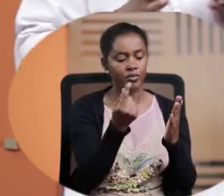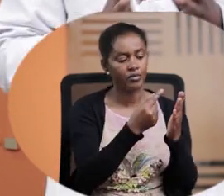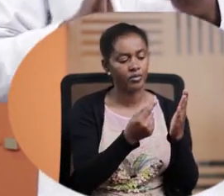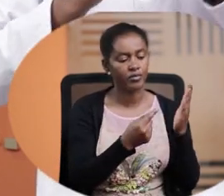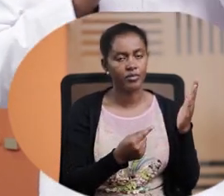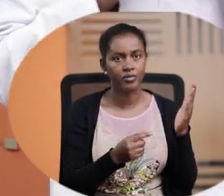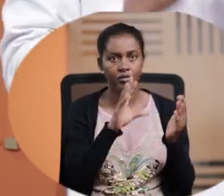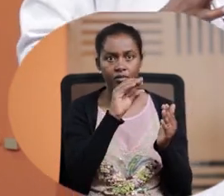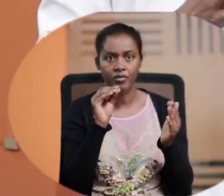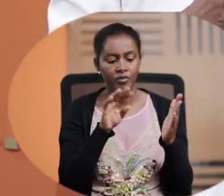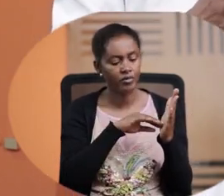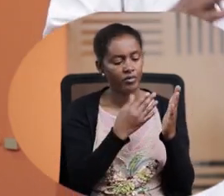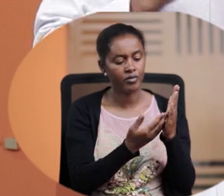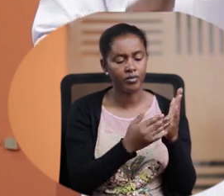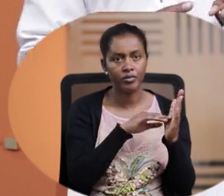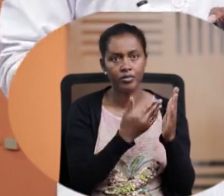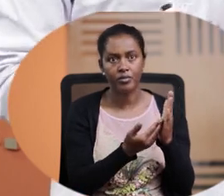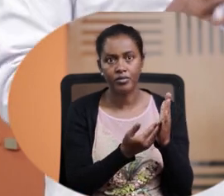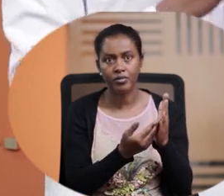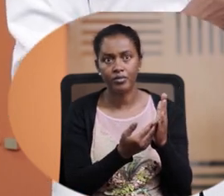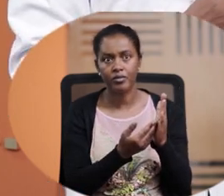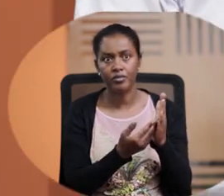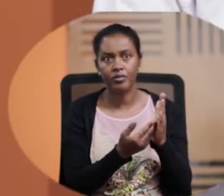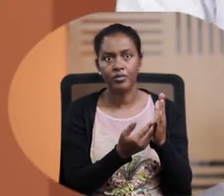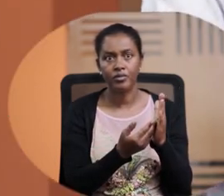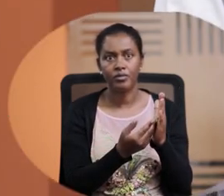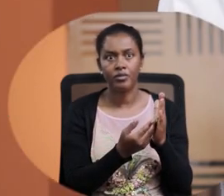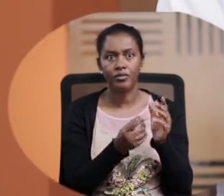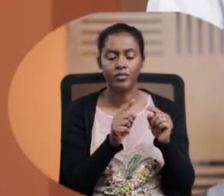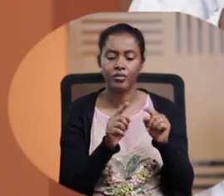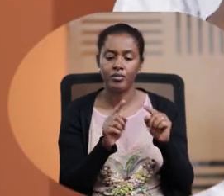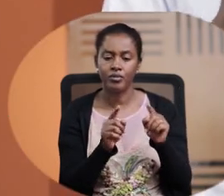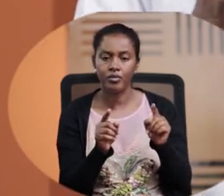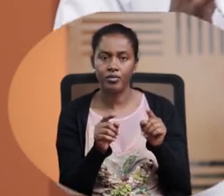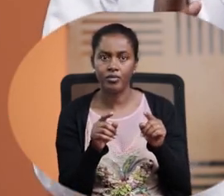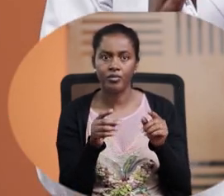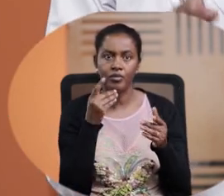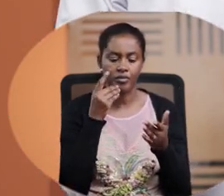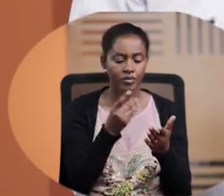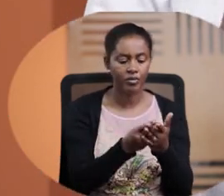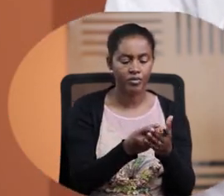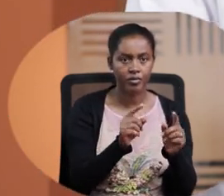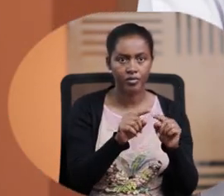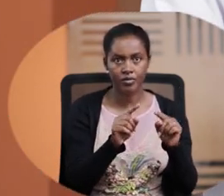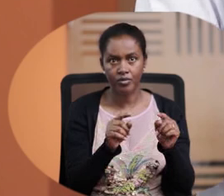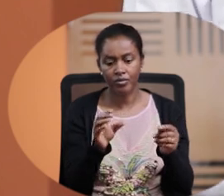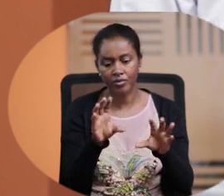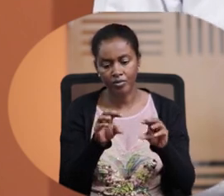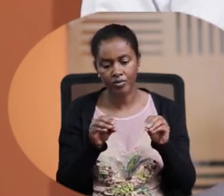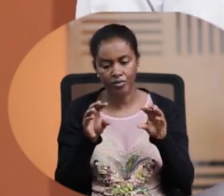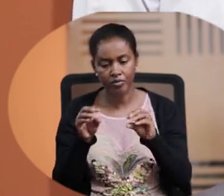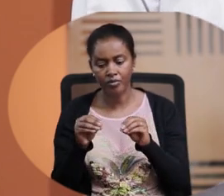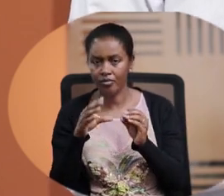gosota grafi kesa isan tokko san kullaman gosota grafi kesa tokko ta ani data bifa garagaratin funaname